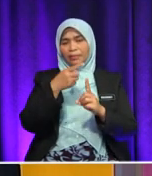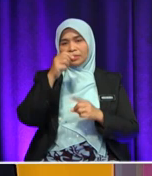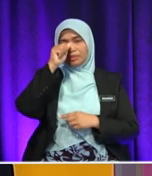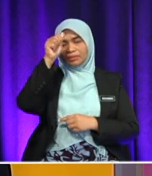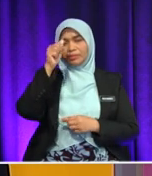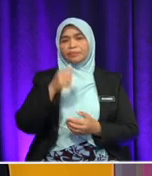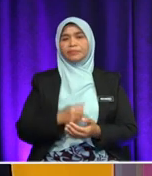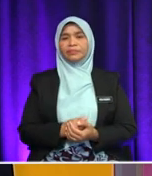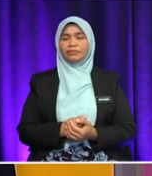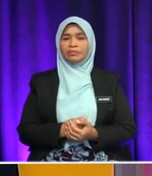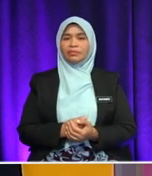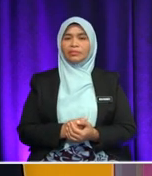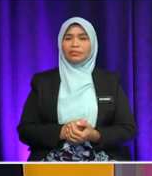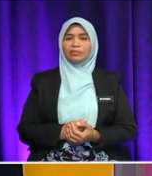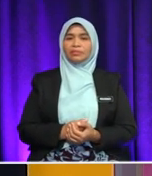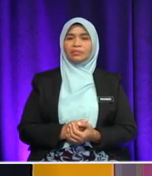ya